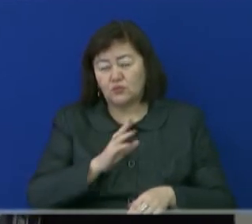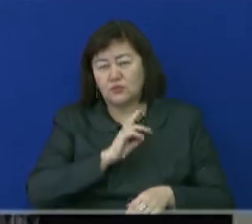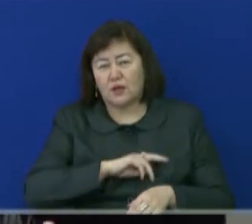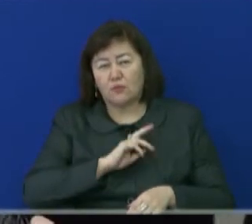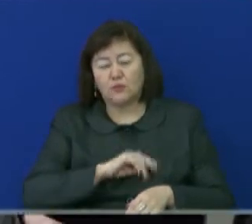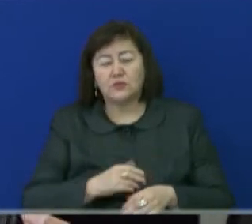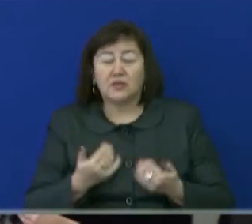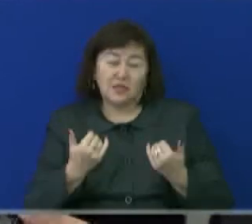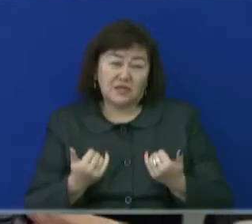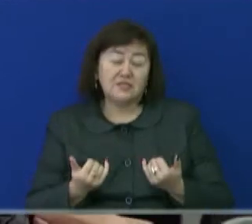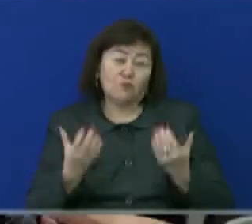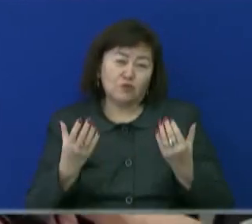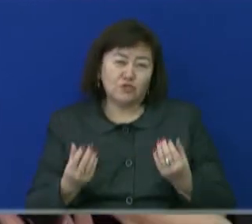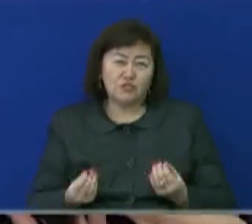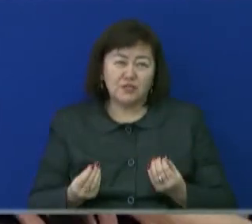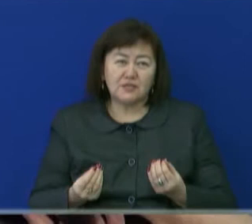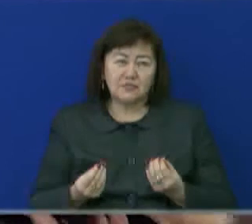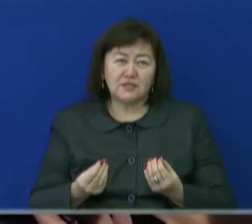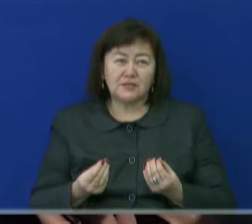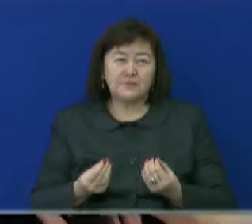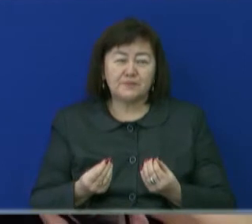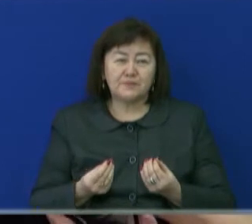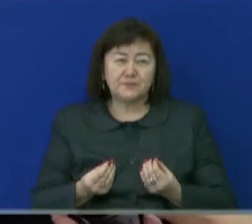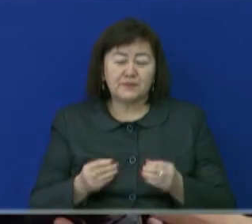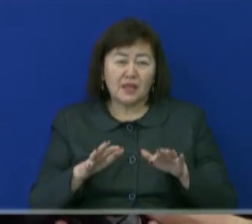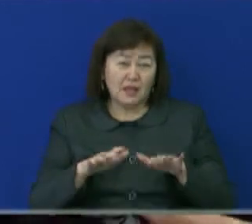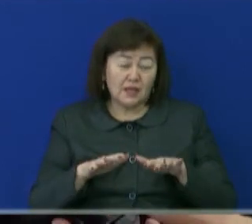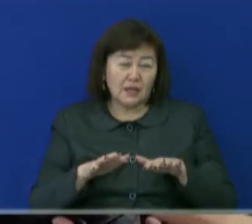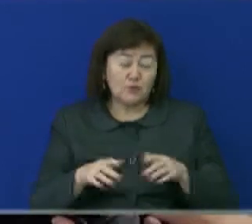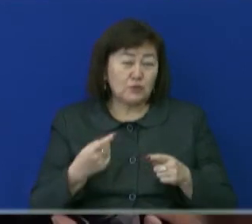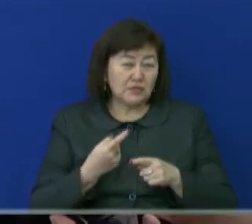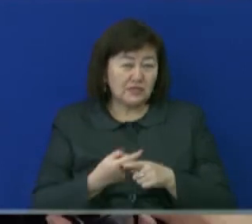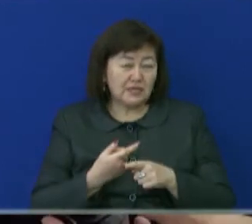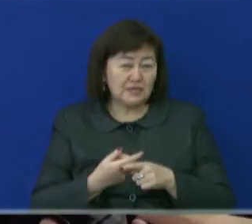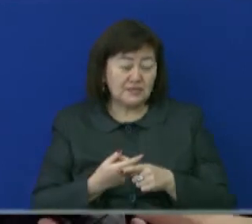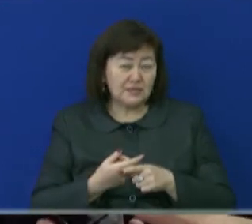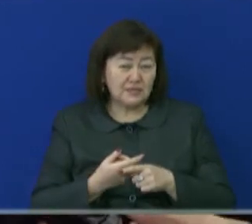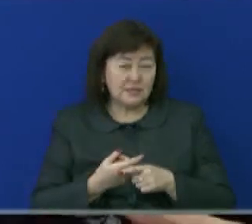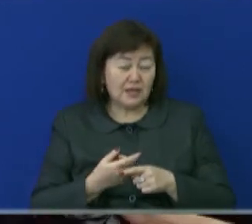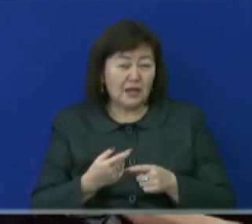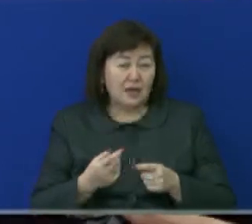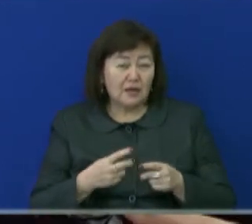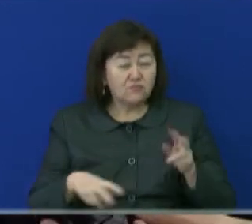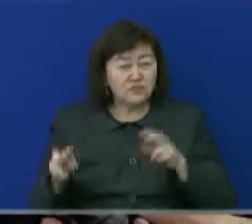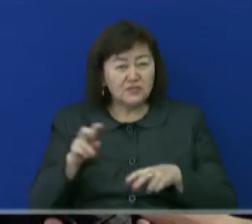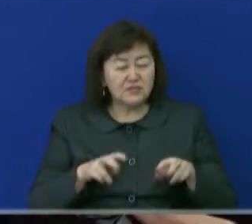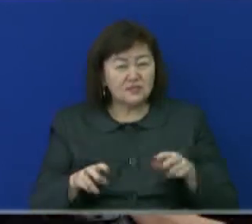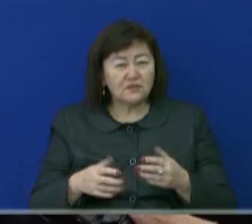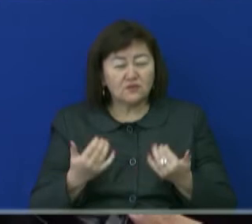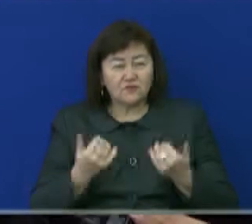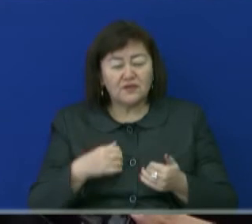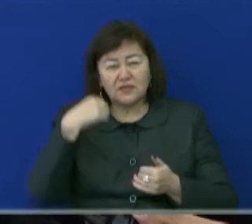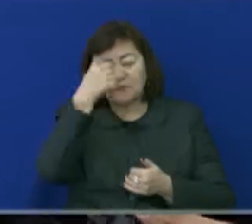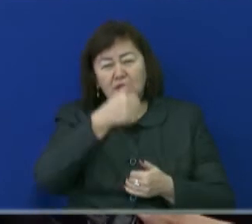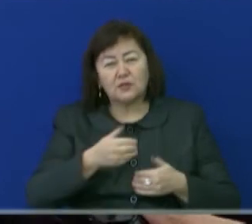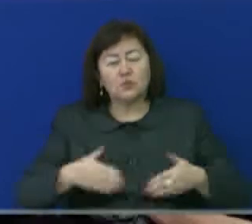Ал енді қазіргі уақытта мынау компьютерный техника жағын қарастырып жатырмыз. Осы жылы